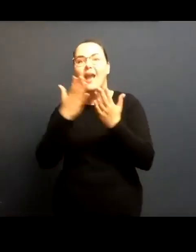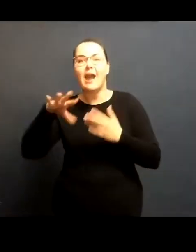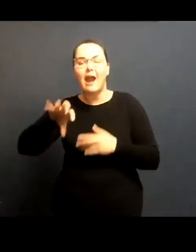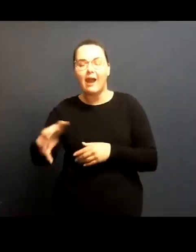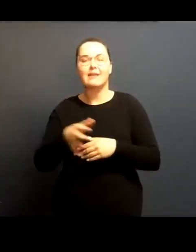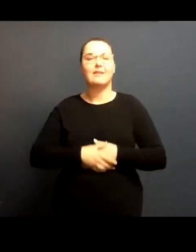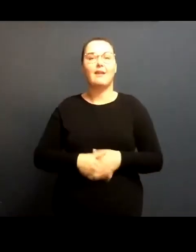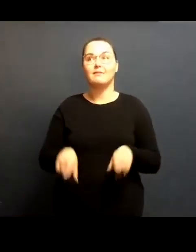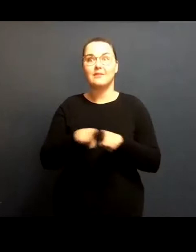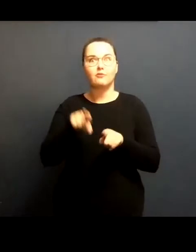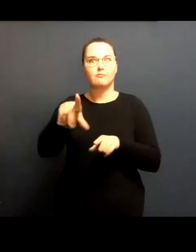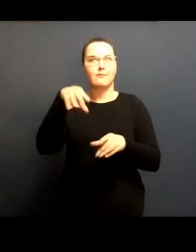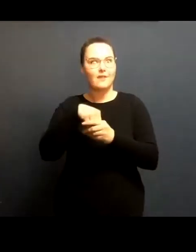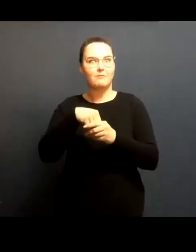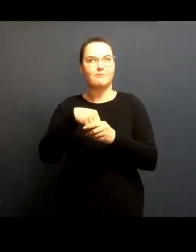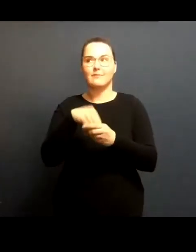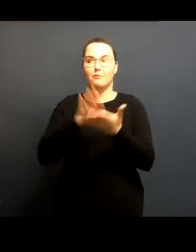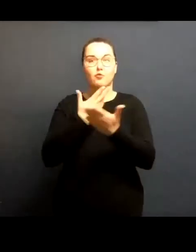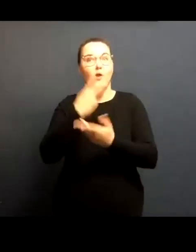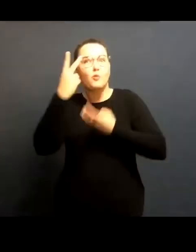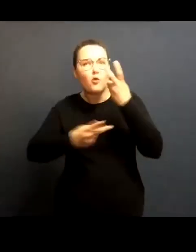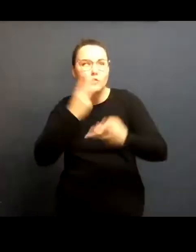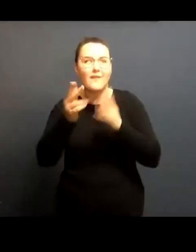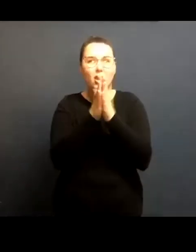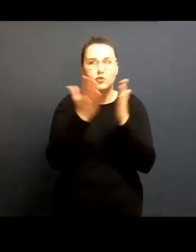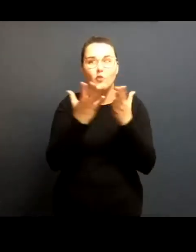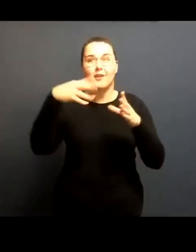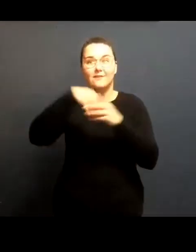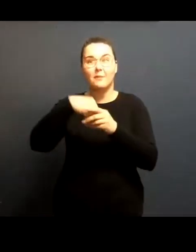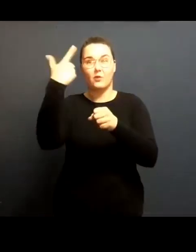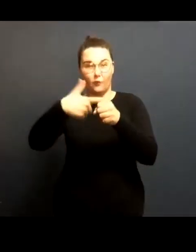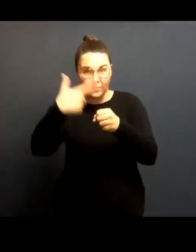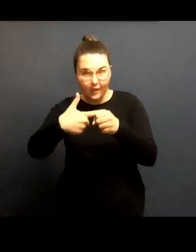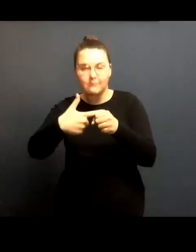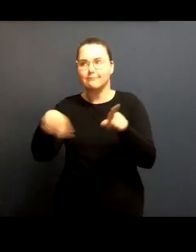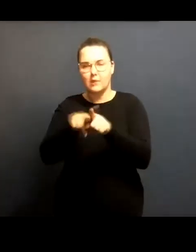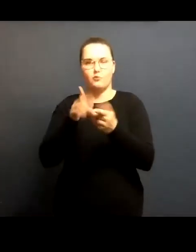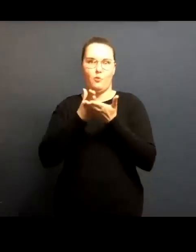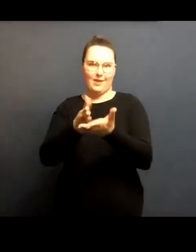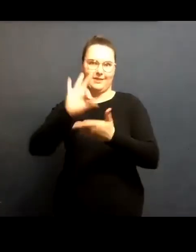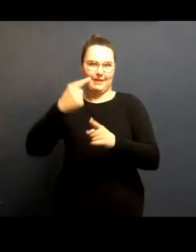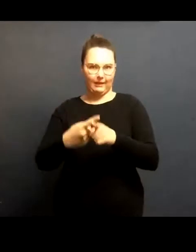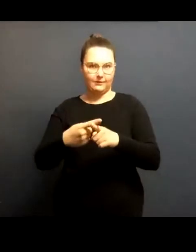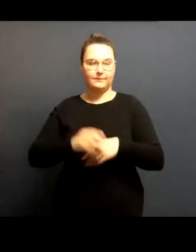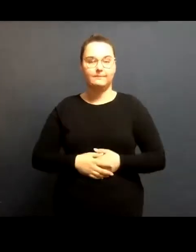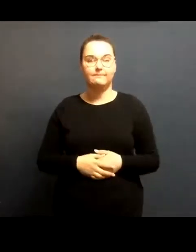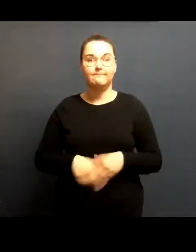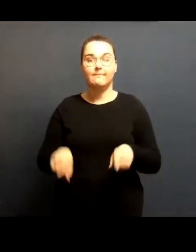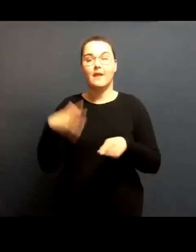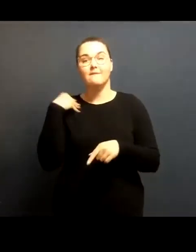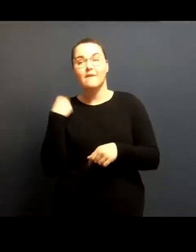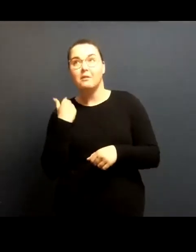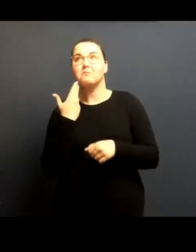książek. Jak patrzycie na tytuły All Night Long, czyli powyżej 50, 60,